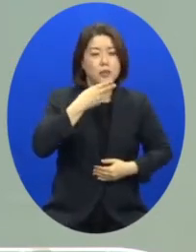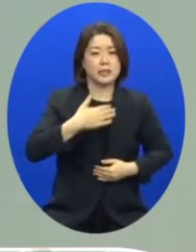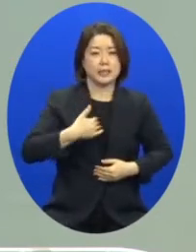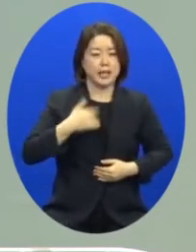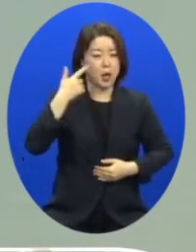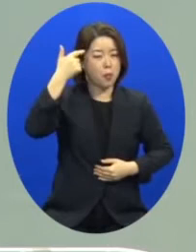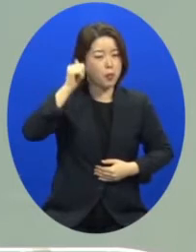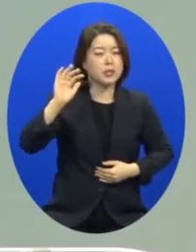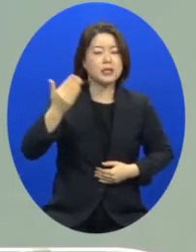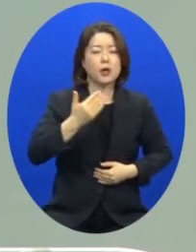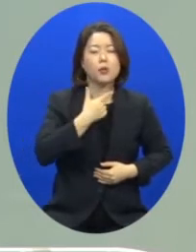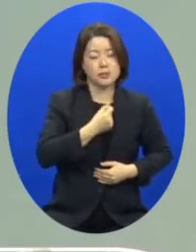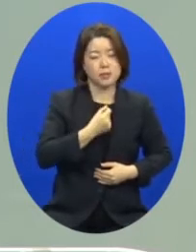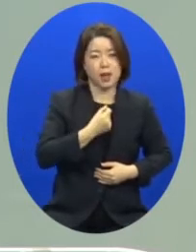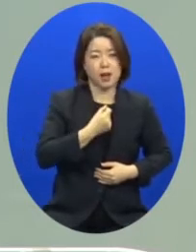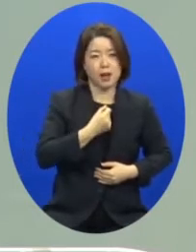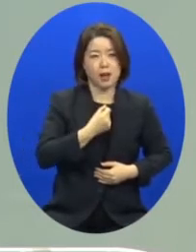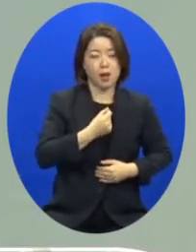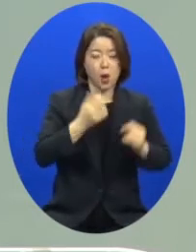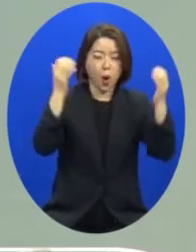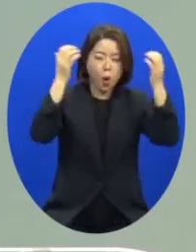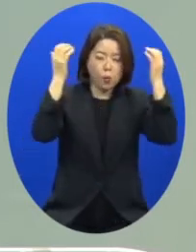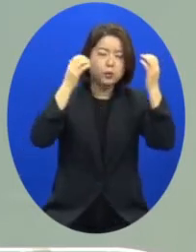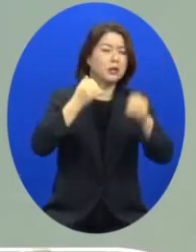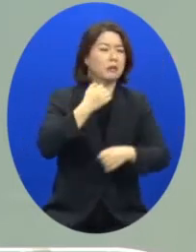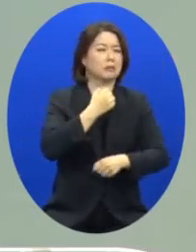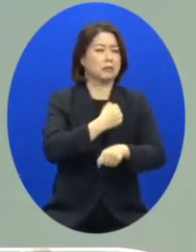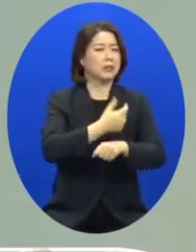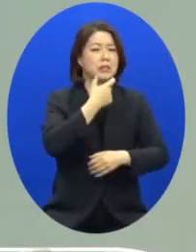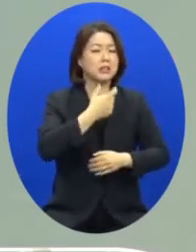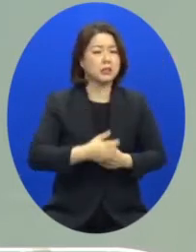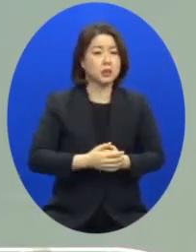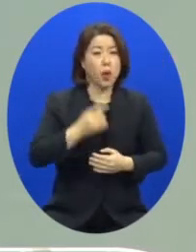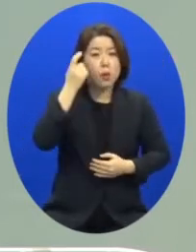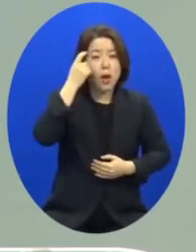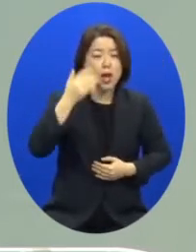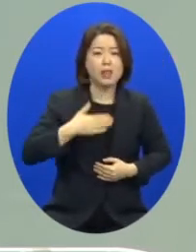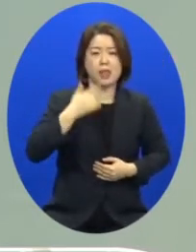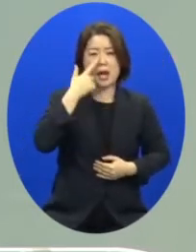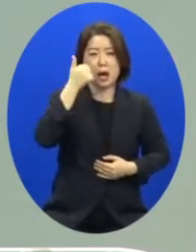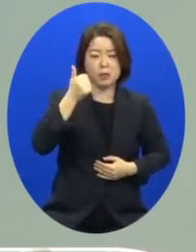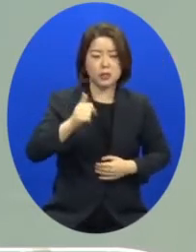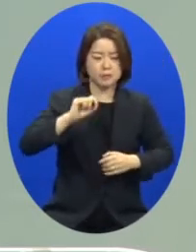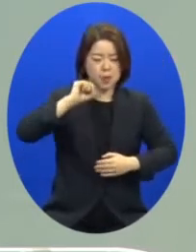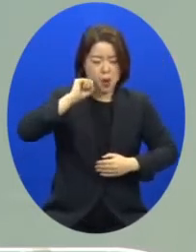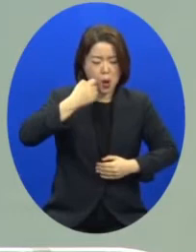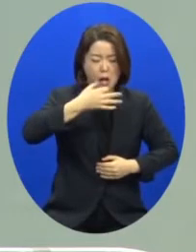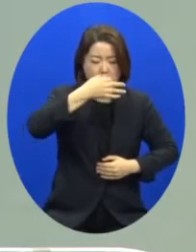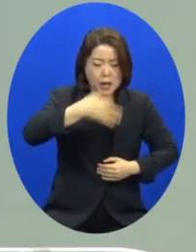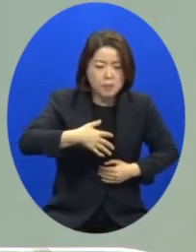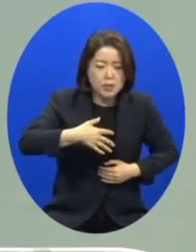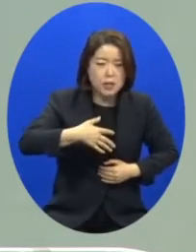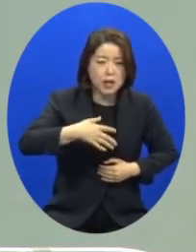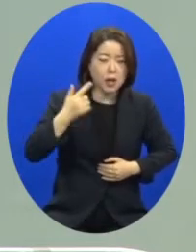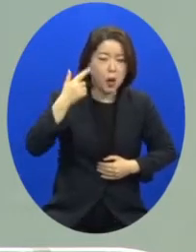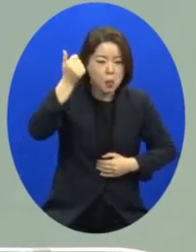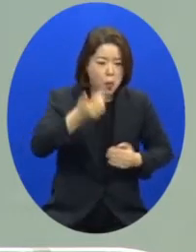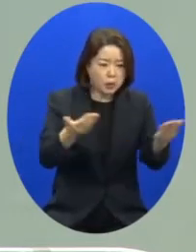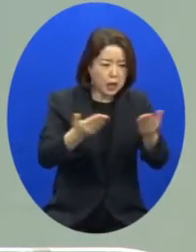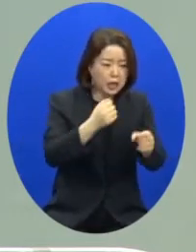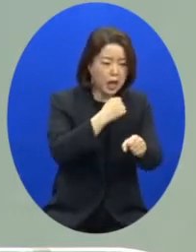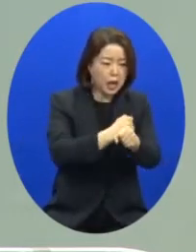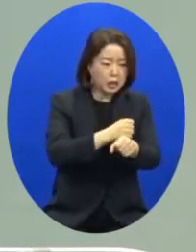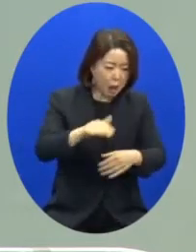목사가 되었으면 좋겠다 고생한 하고 싶었어요 저희 아버님이 어렵게 목회 하시는 것을 어려서부터 보면서